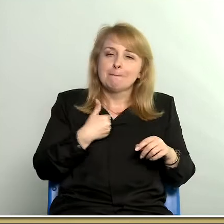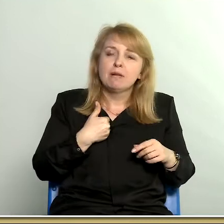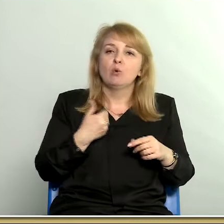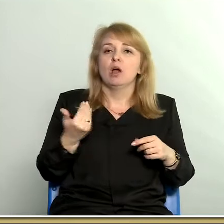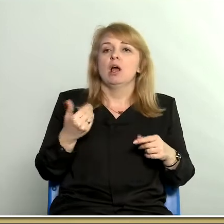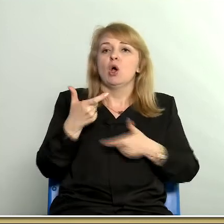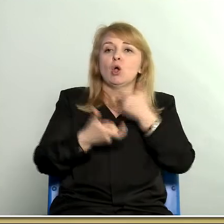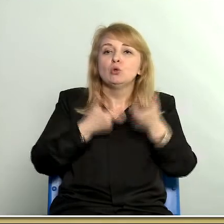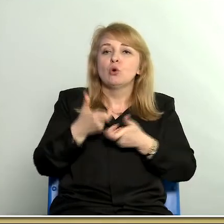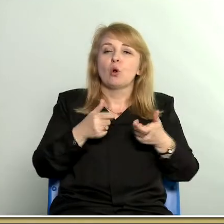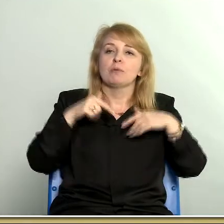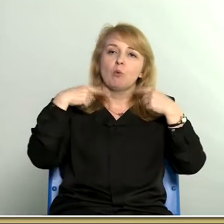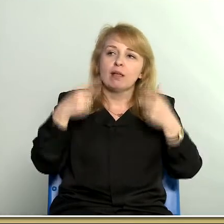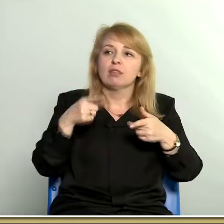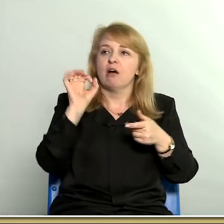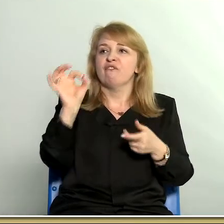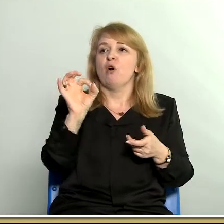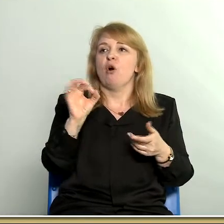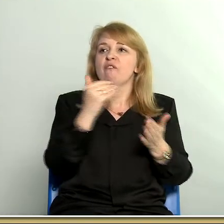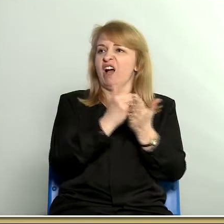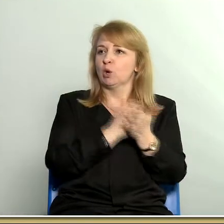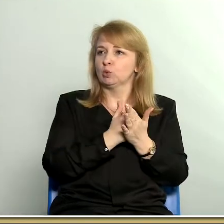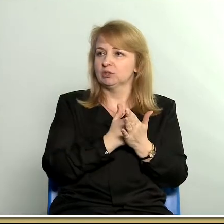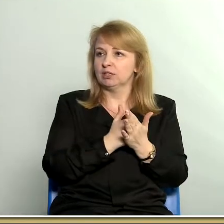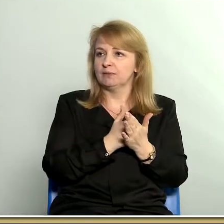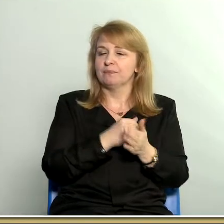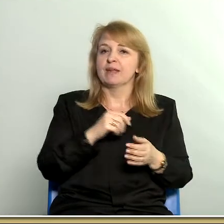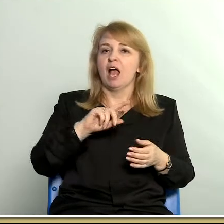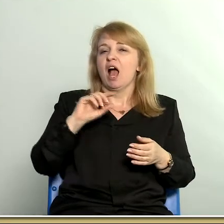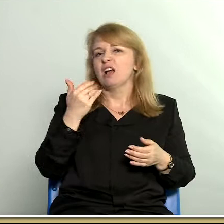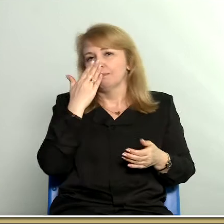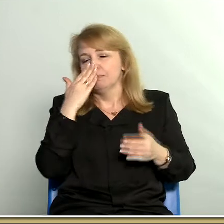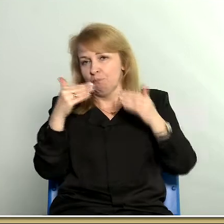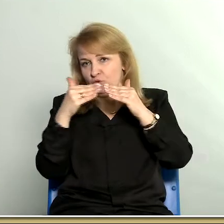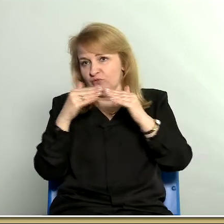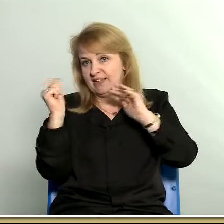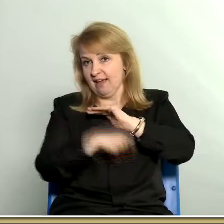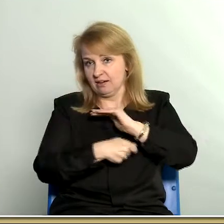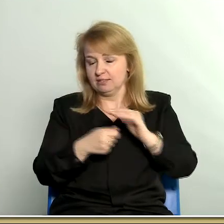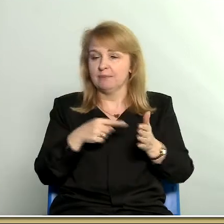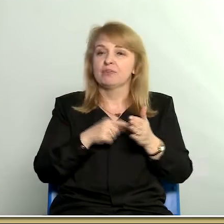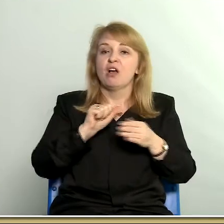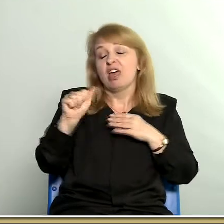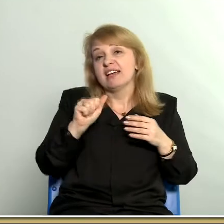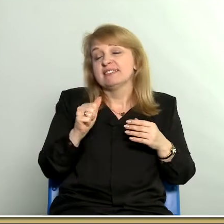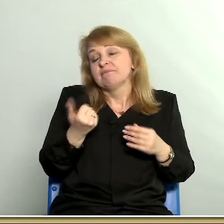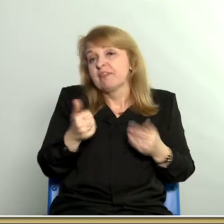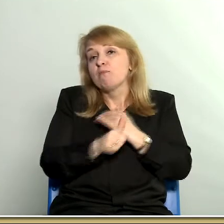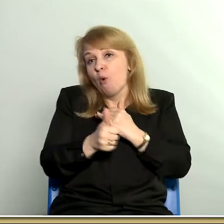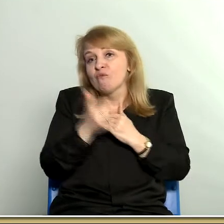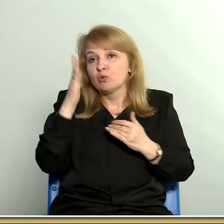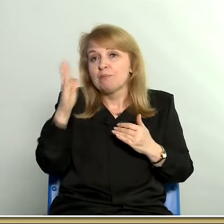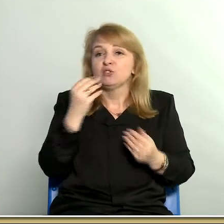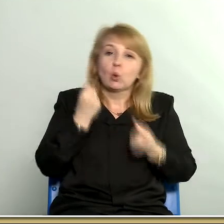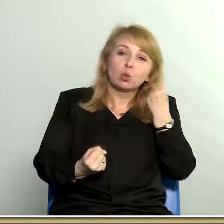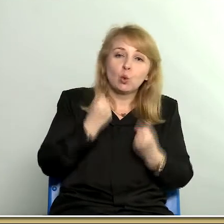sankcje, w cudzysłowie, na ten obszar, co spowoduje trudniejsze, że